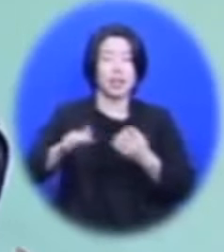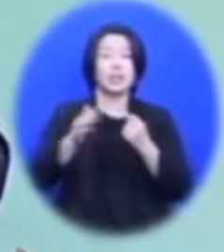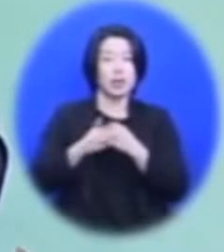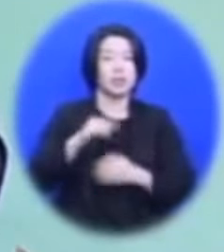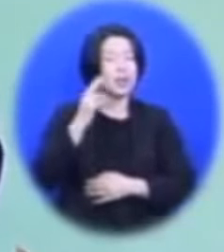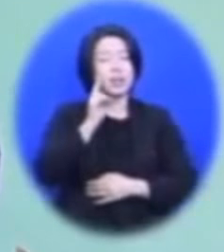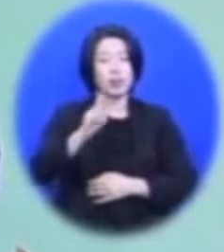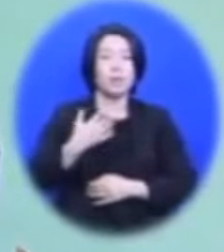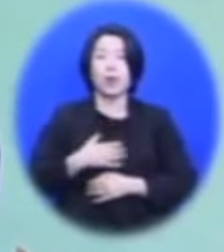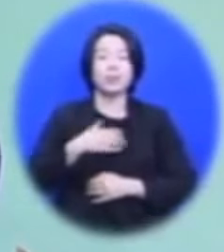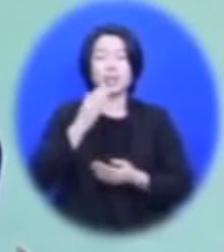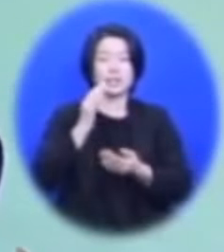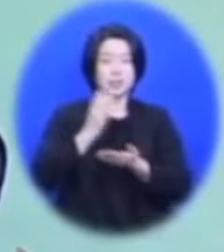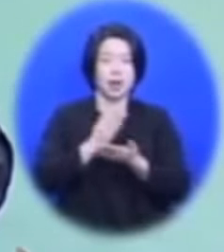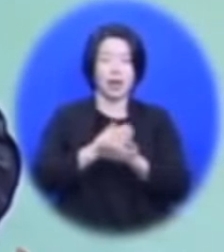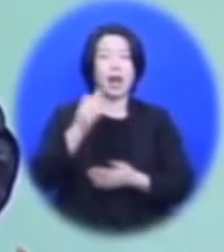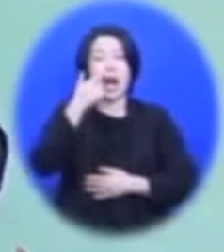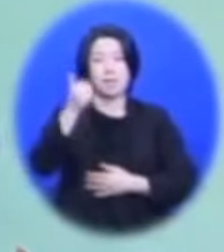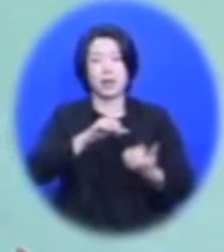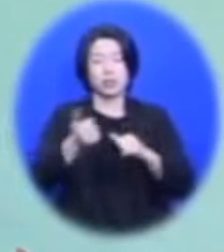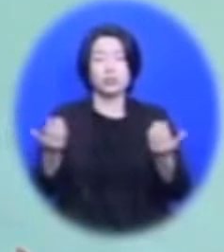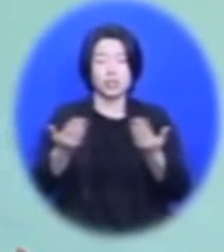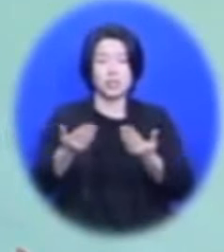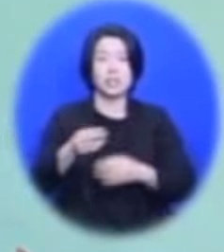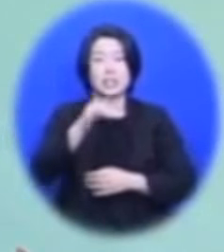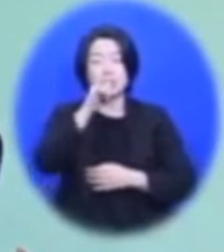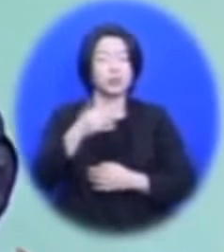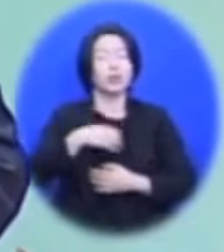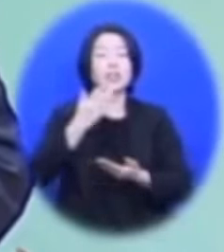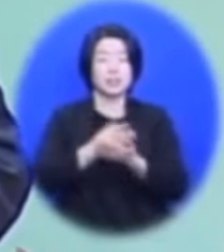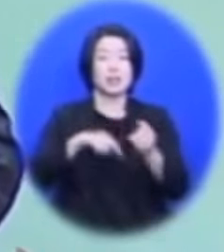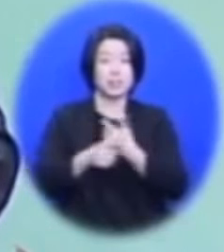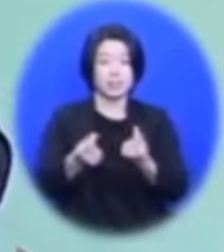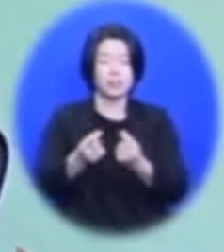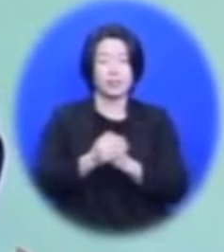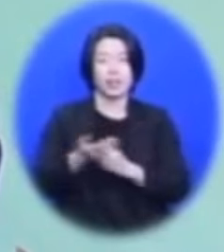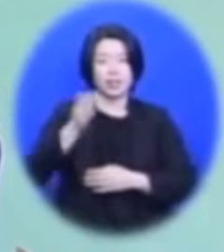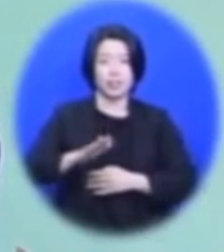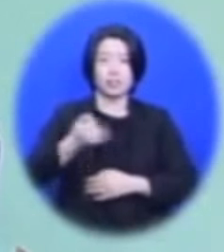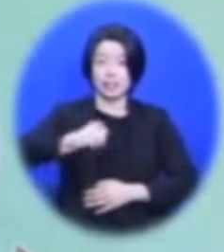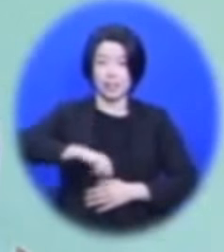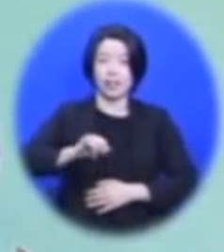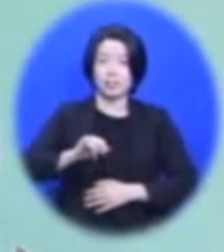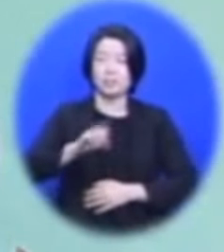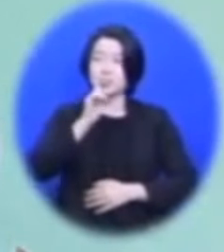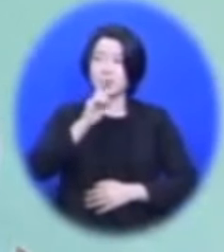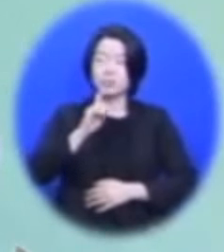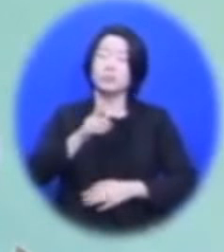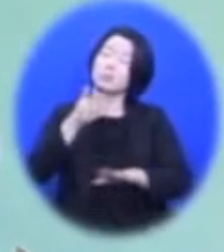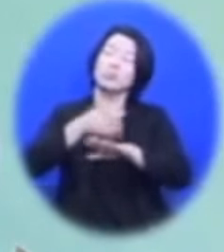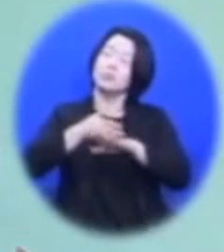말라. 아빠가 혹시 죽는 일이 있어도 걱정하지 말라. 그런 뜻이죠. 그랬더니 이 딸이 땡큐